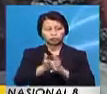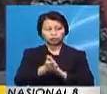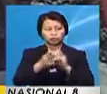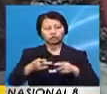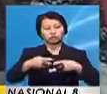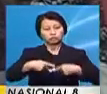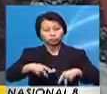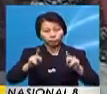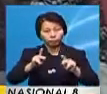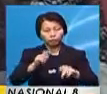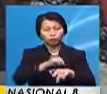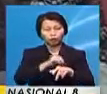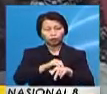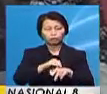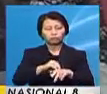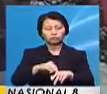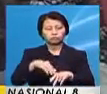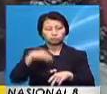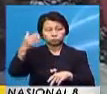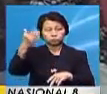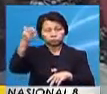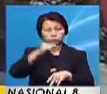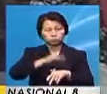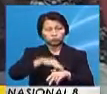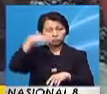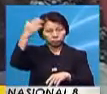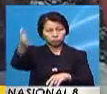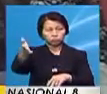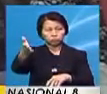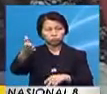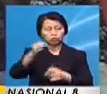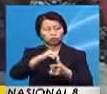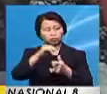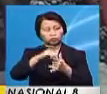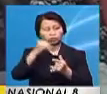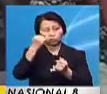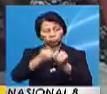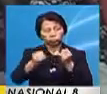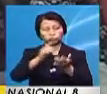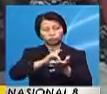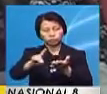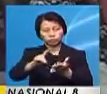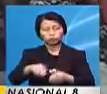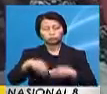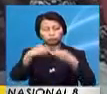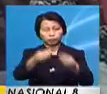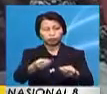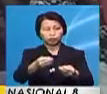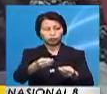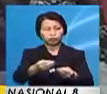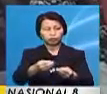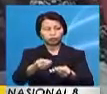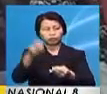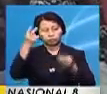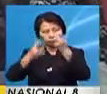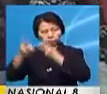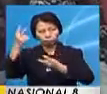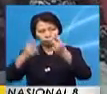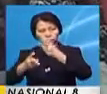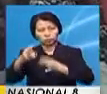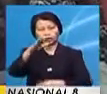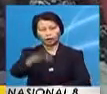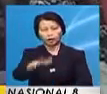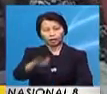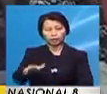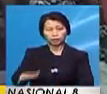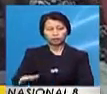peluang ataupun masa ruang yang dia ada ataupun ketika hujung minggu bolehlah dia menjenguk-jenguk